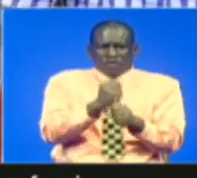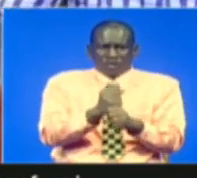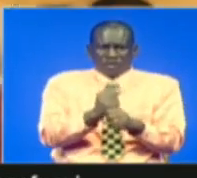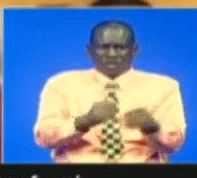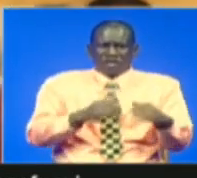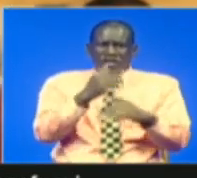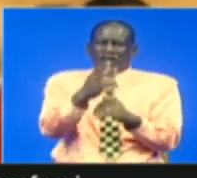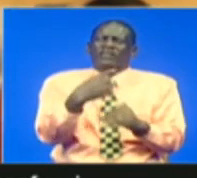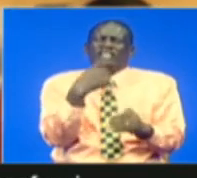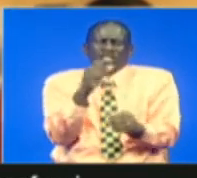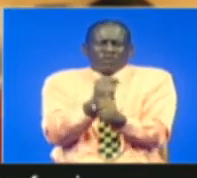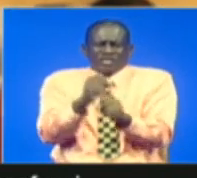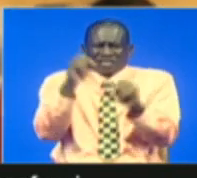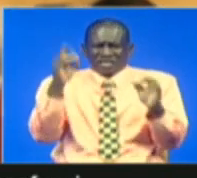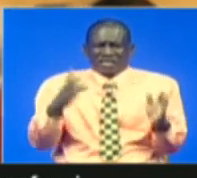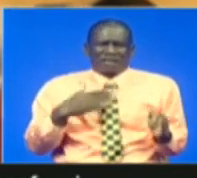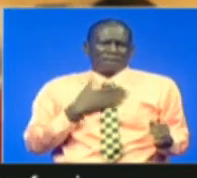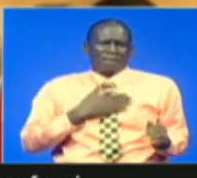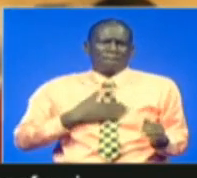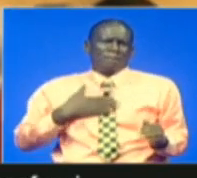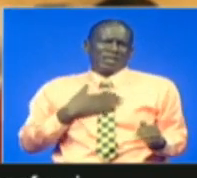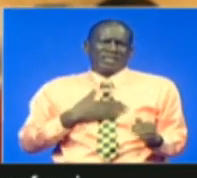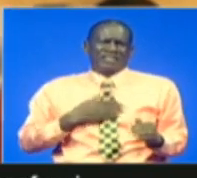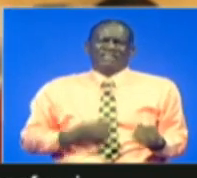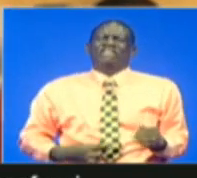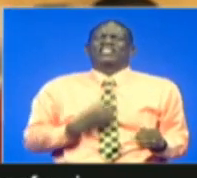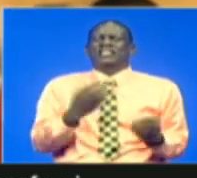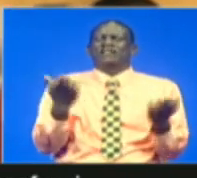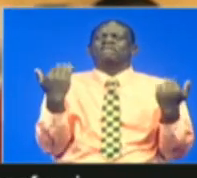kitu imefanyika, tafadhali tembeeni Meru.